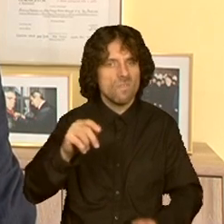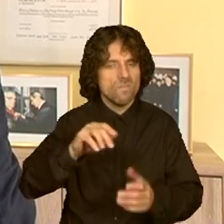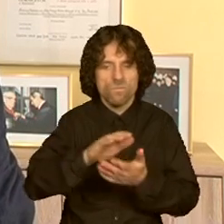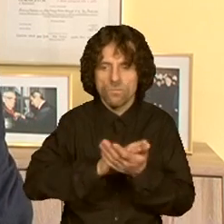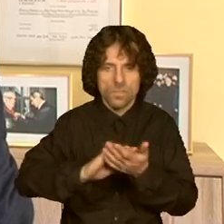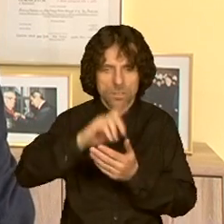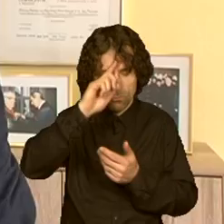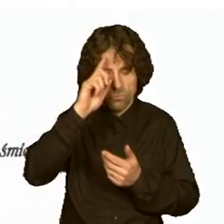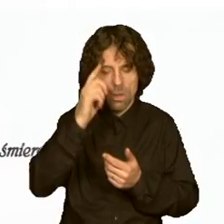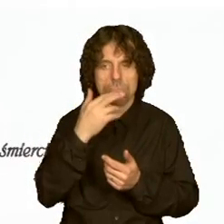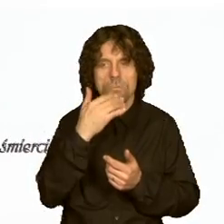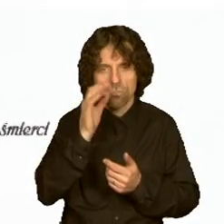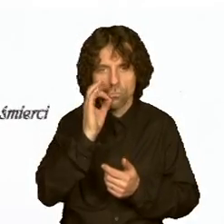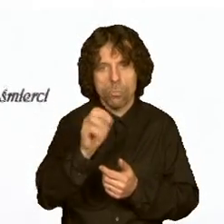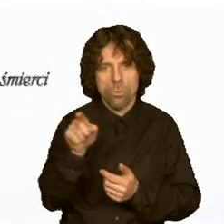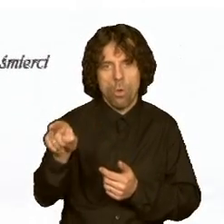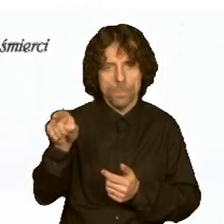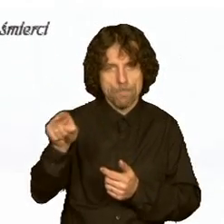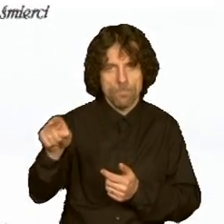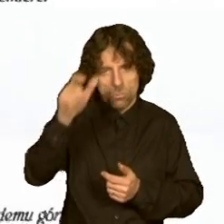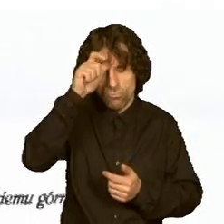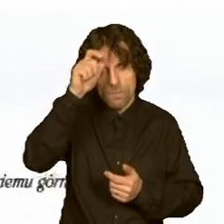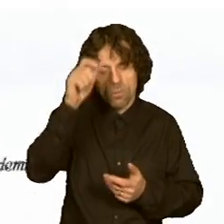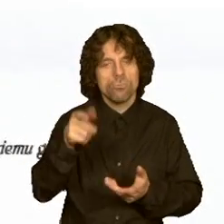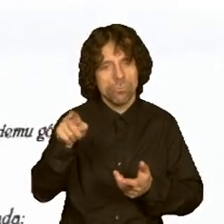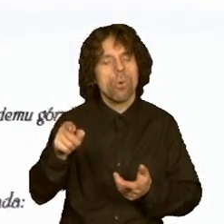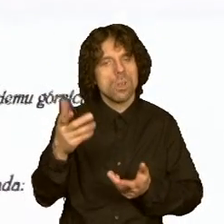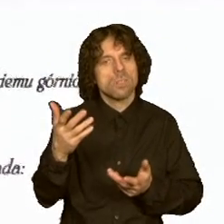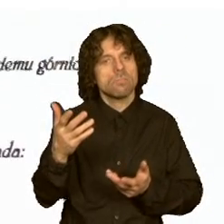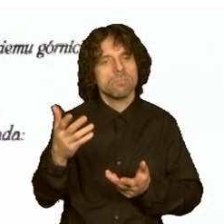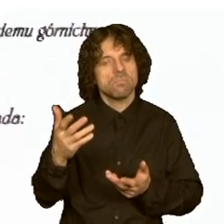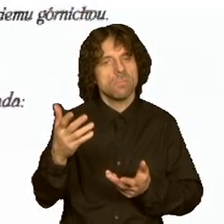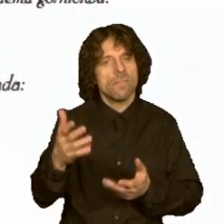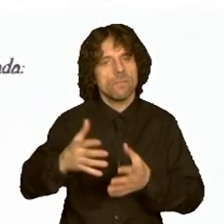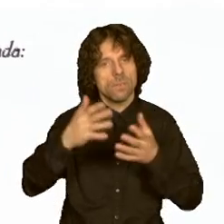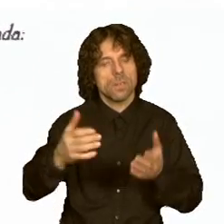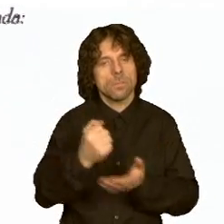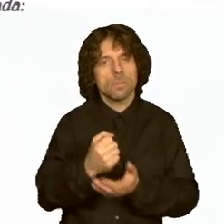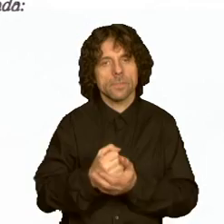o nim jedno złe słowo. To jest wielki zaszczyt i wielkie szczęście.